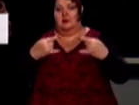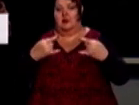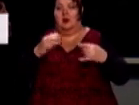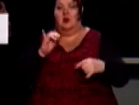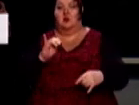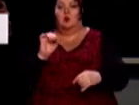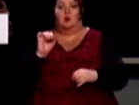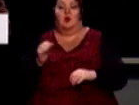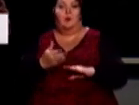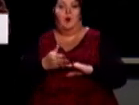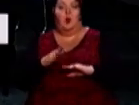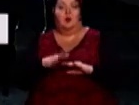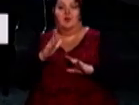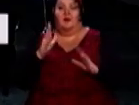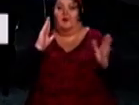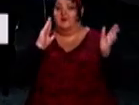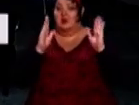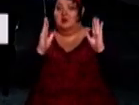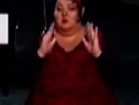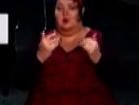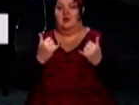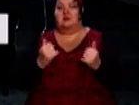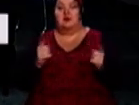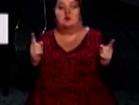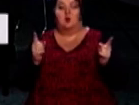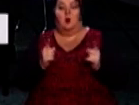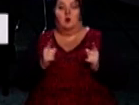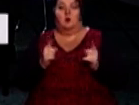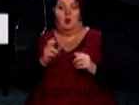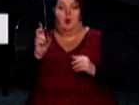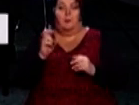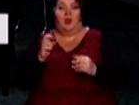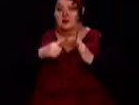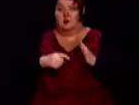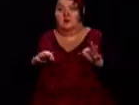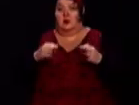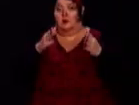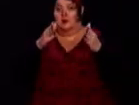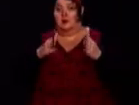Полтава у Фейсбук. Зараз коротка біографічна довідка про нашу гостю і продовжимо.